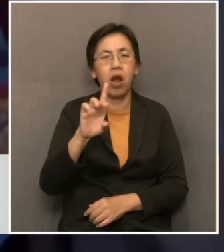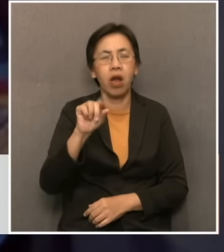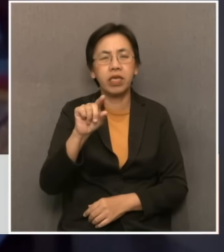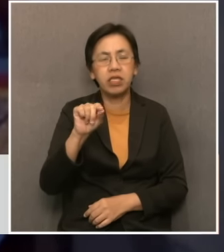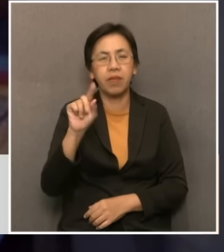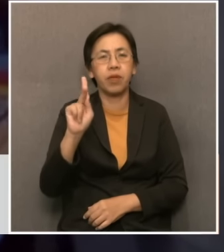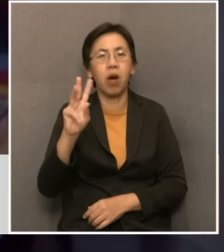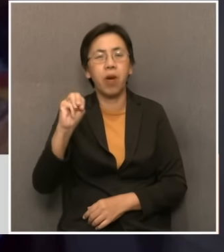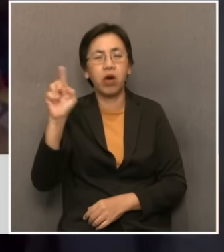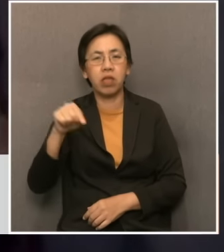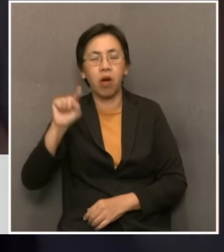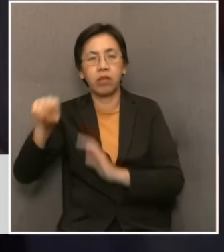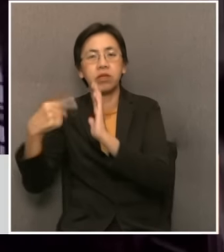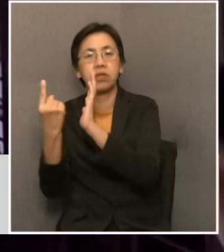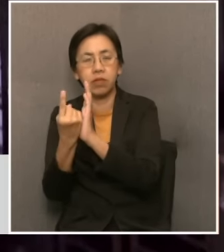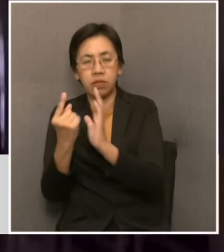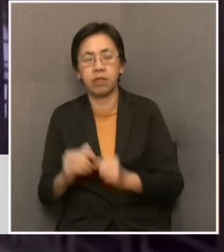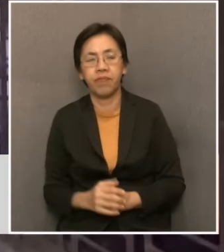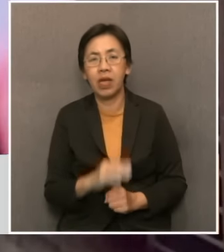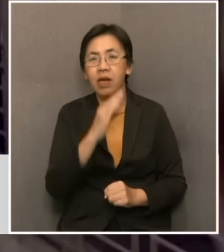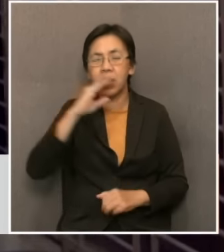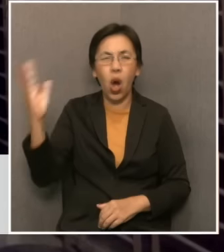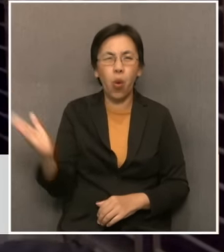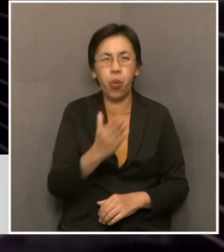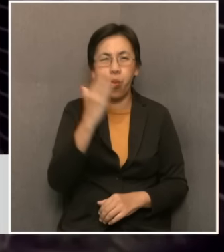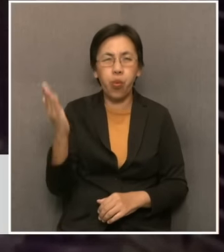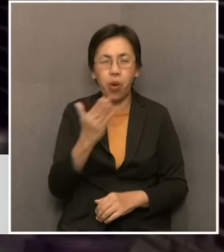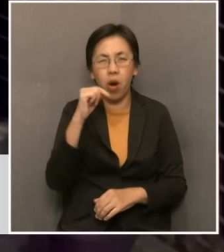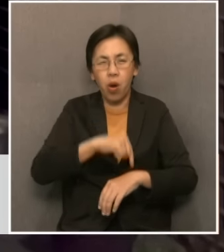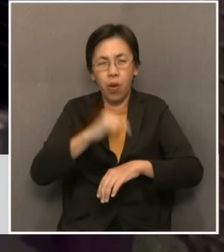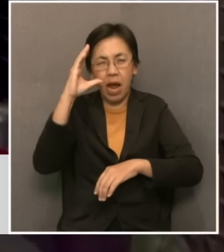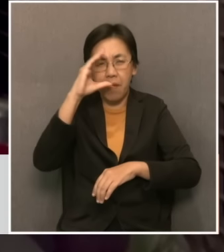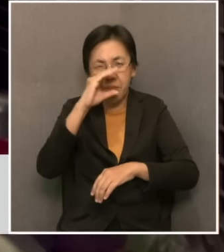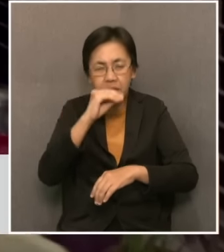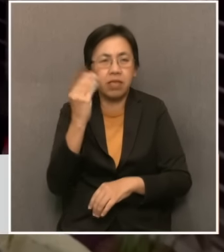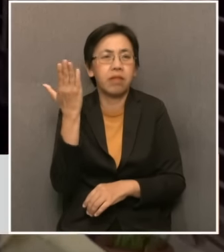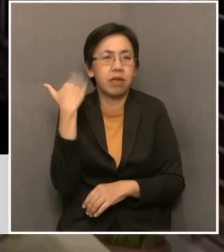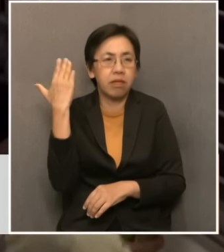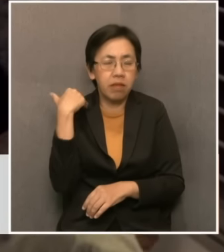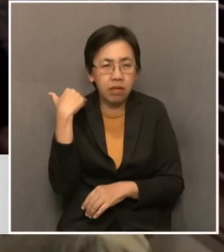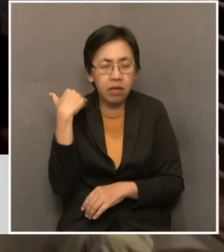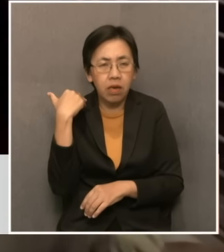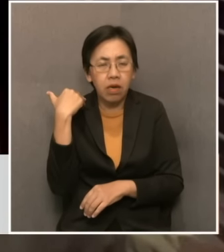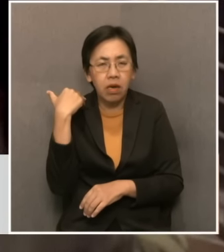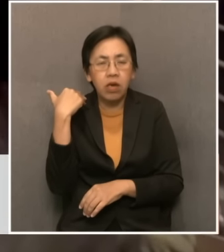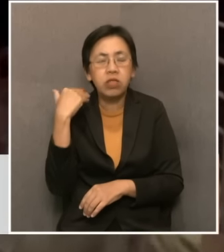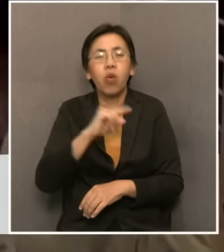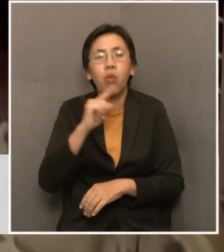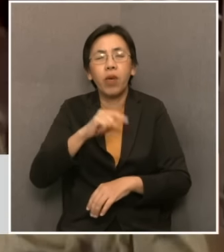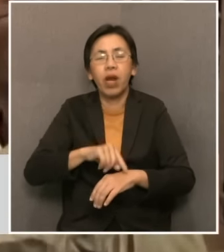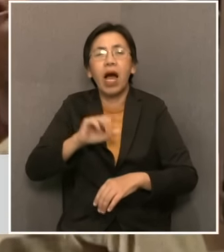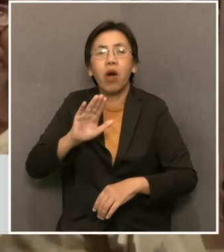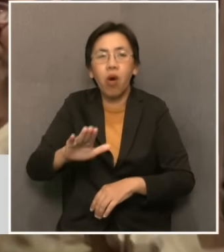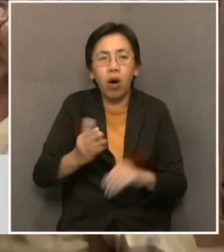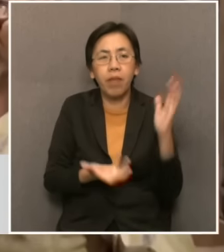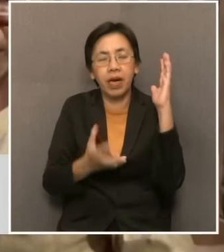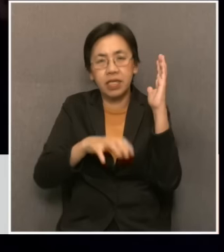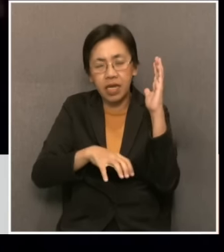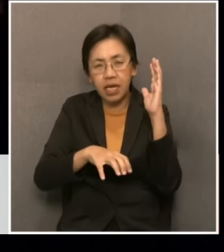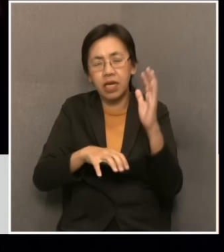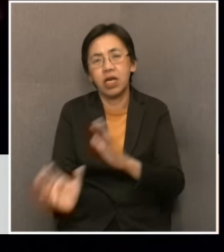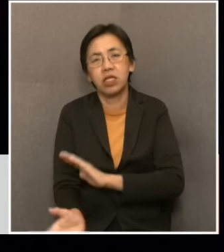กมต่อชมเมื่อพัดขึ้นฝั่งในช่วงกลางดึกของคืนที่ผ่านมาตามวันเวลาท้องถิ่นหรือตรงกับช่วง